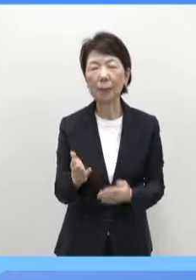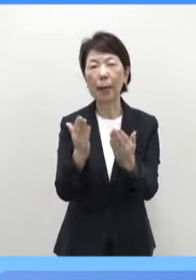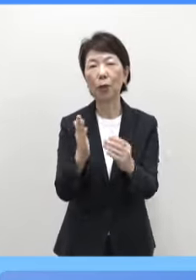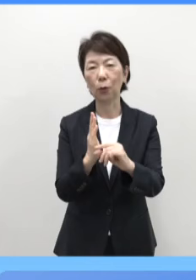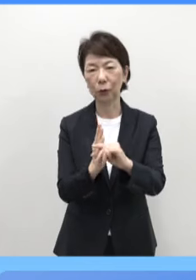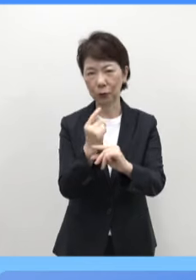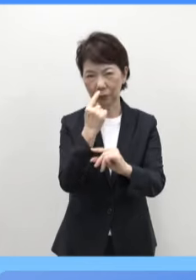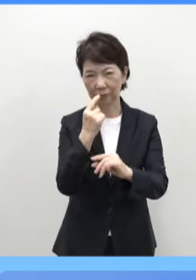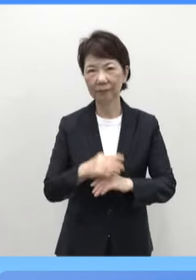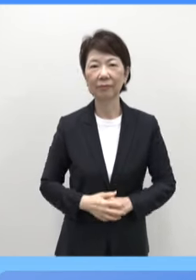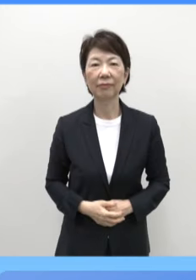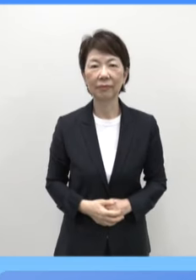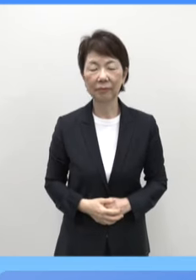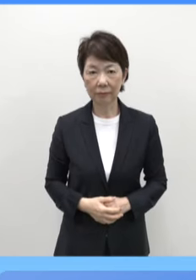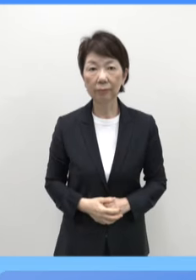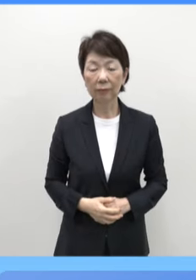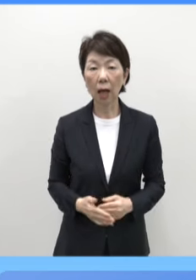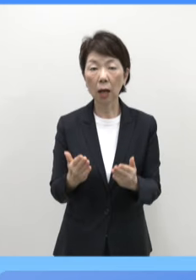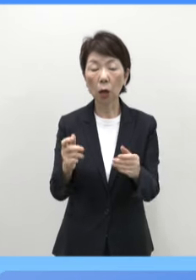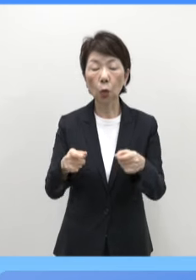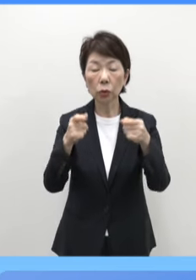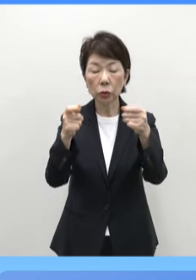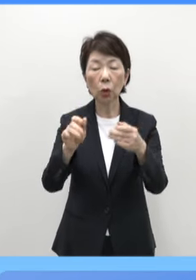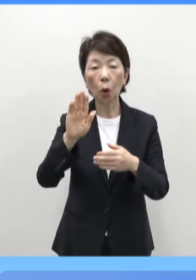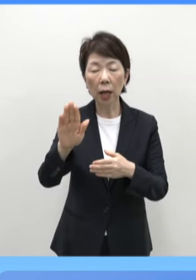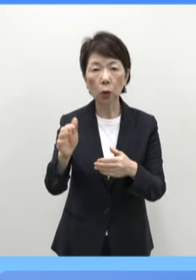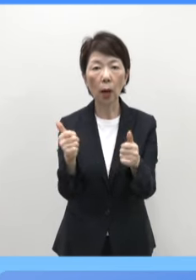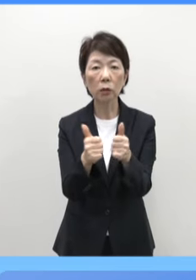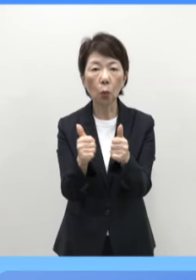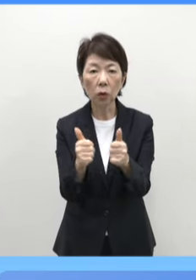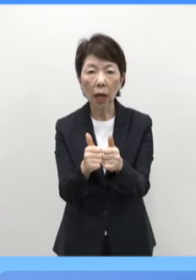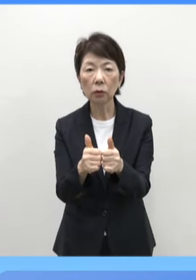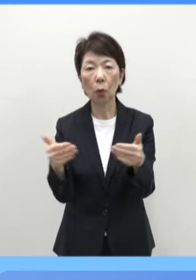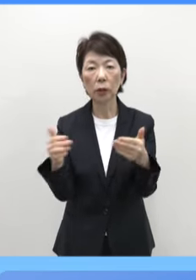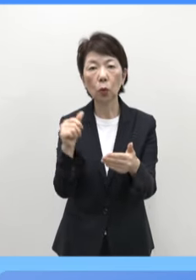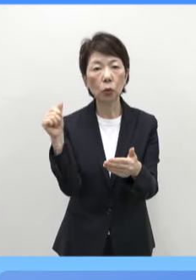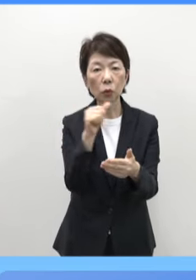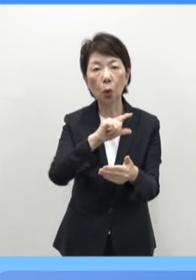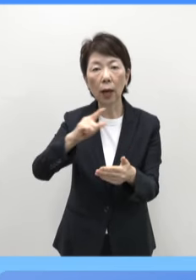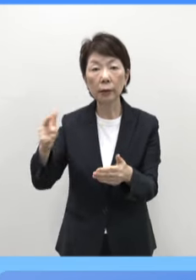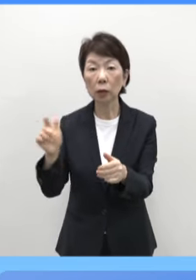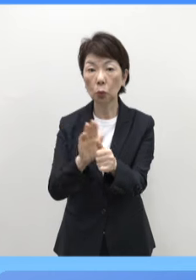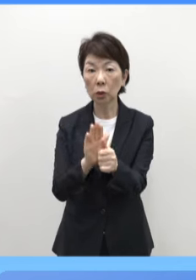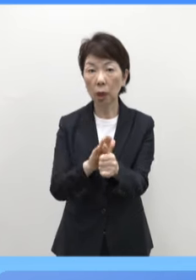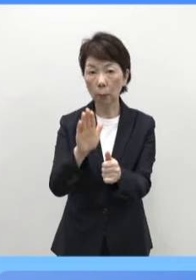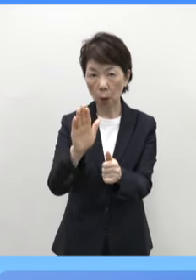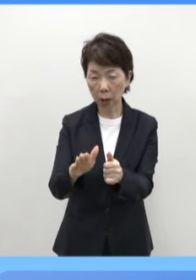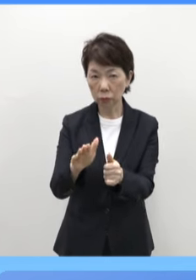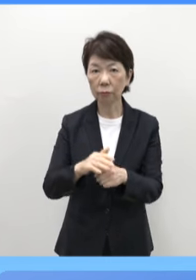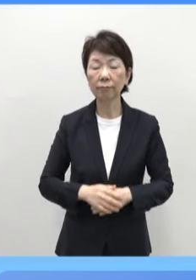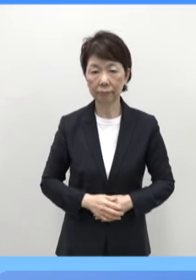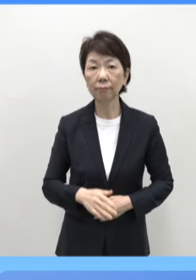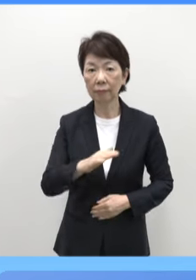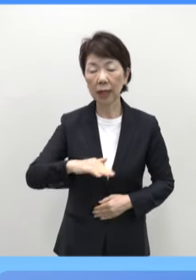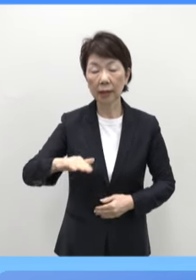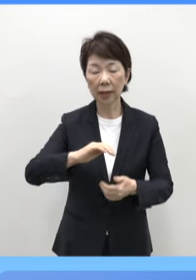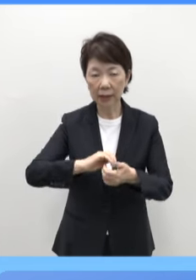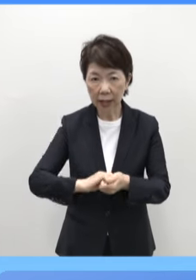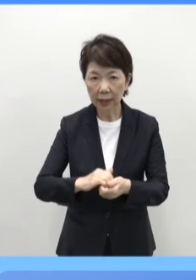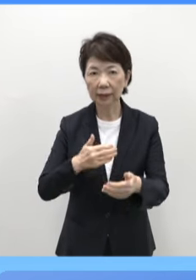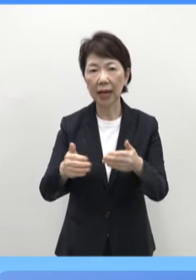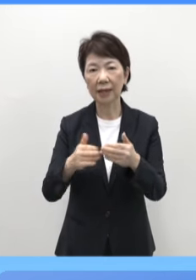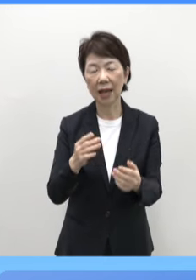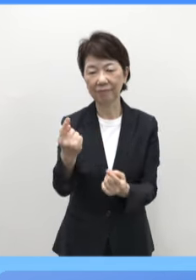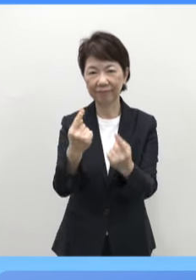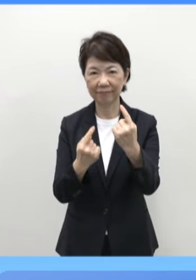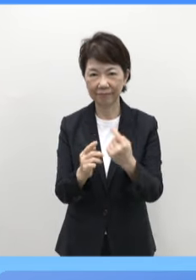。 修了後は就職相談や仕事紹介などの支援も行っております。興味がある方はぜひ一度